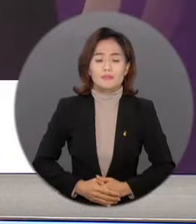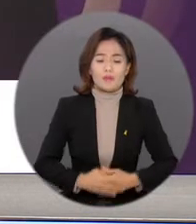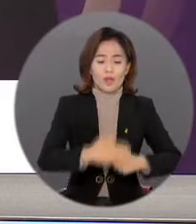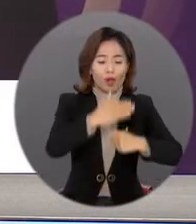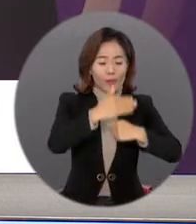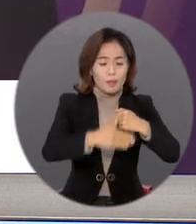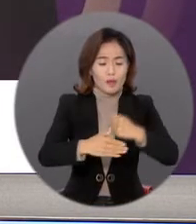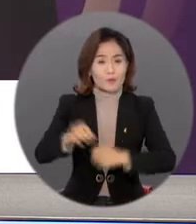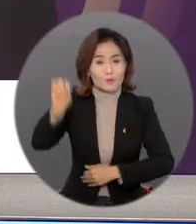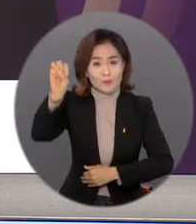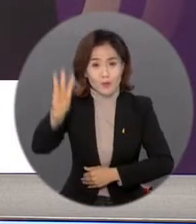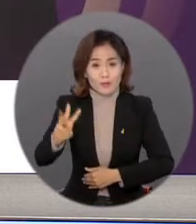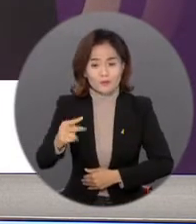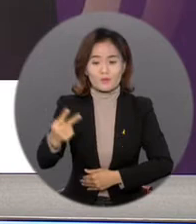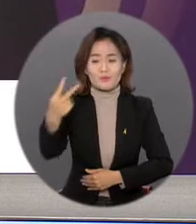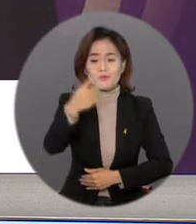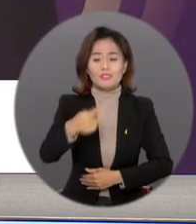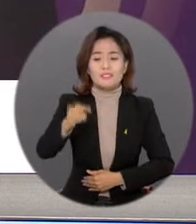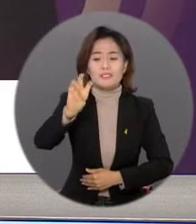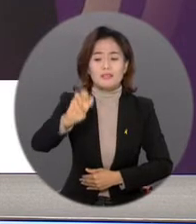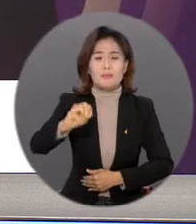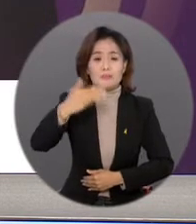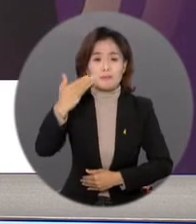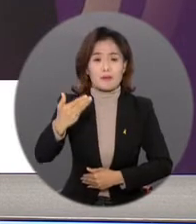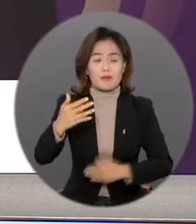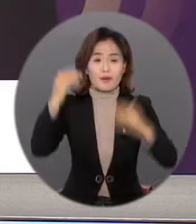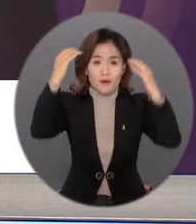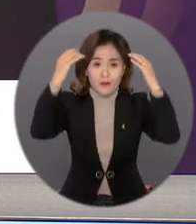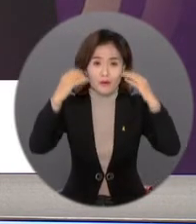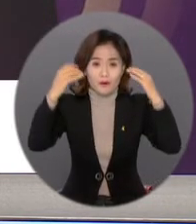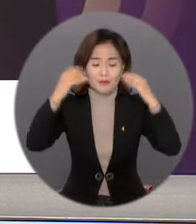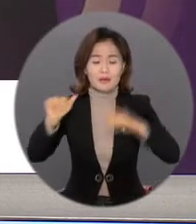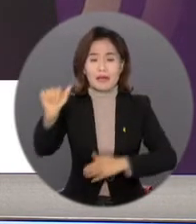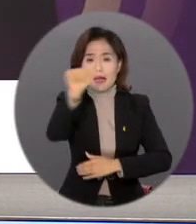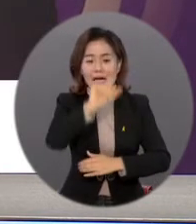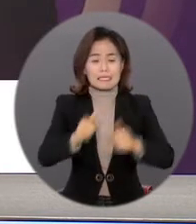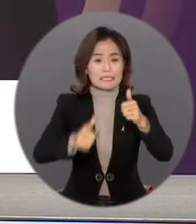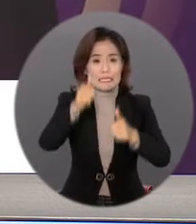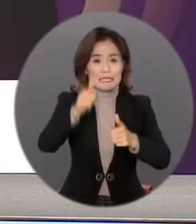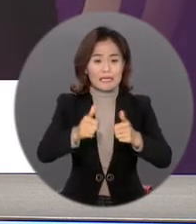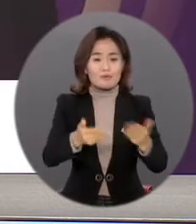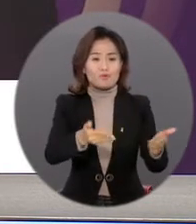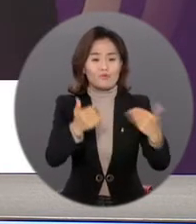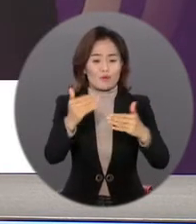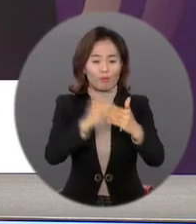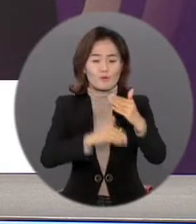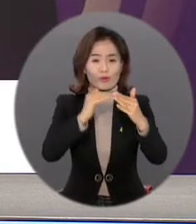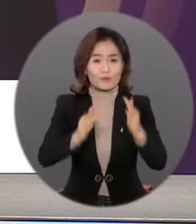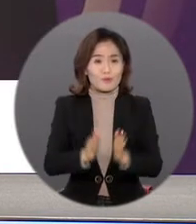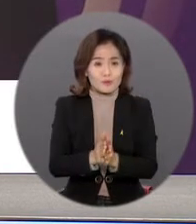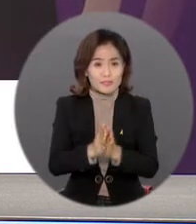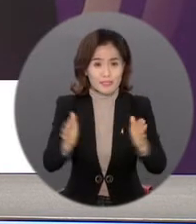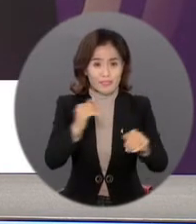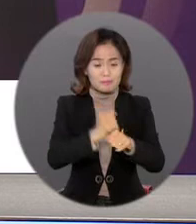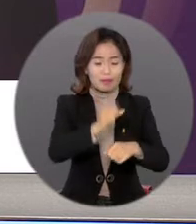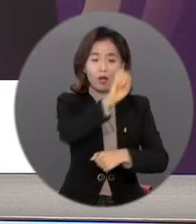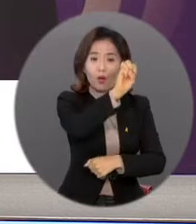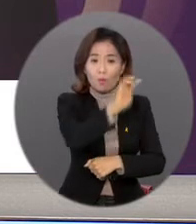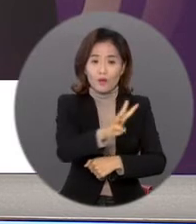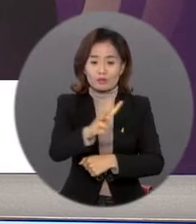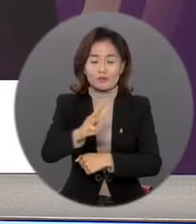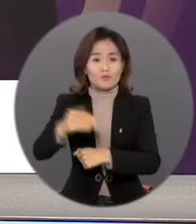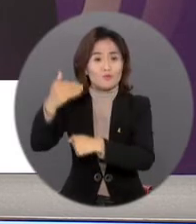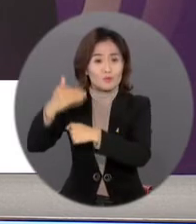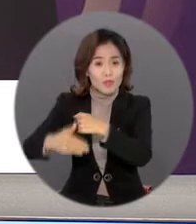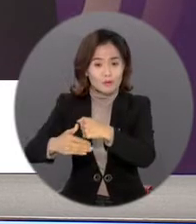대구와 광주가 2038년 하계 아시안게임 공동 유치에 본격적으로 나섰습니다. 광주와 대구는